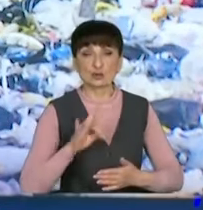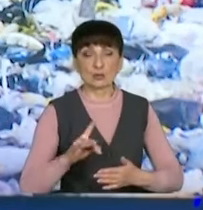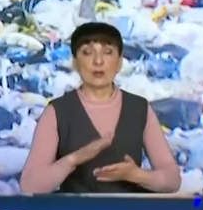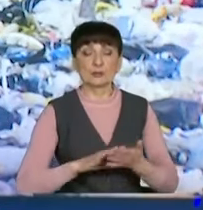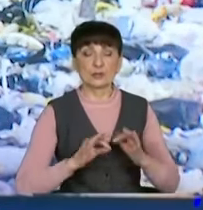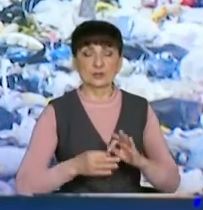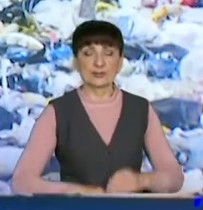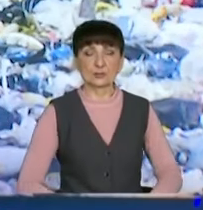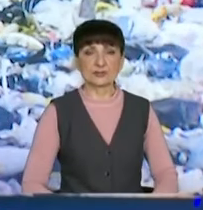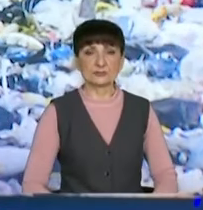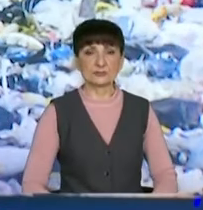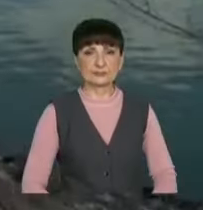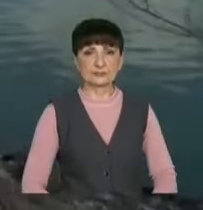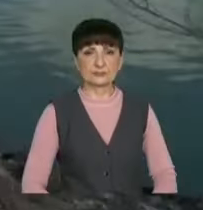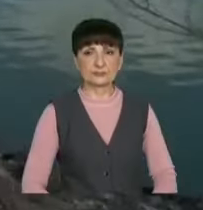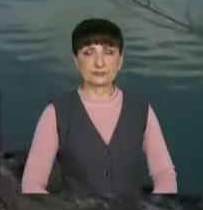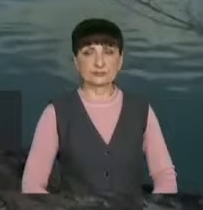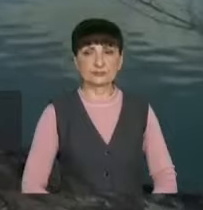расскажет Руслан Мухамедьяров.